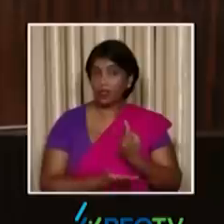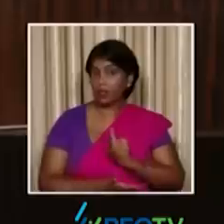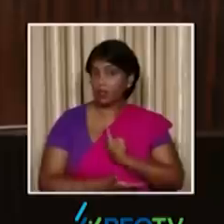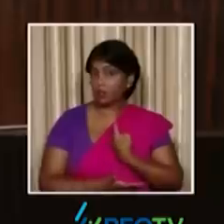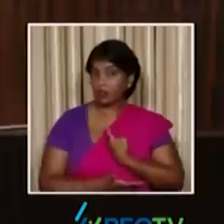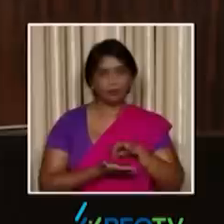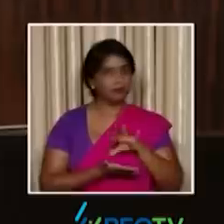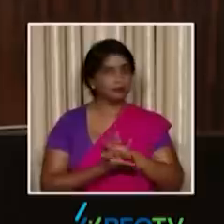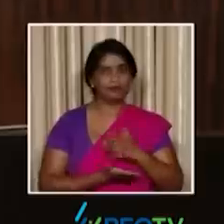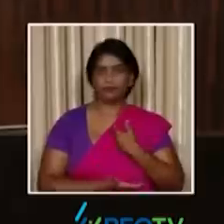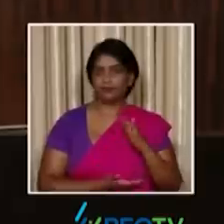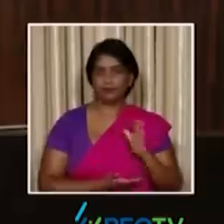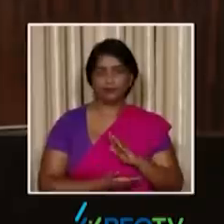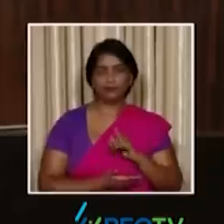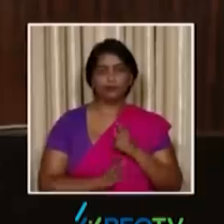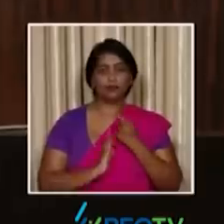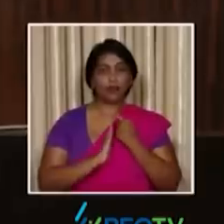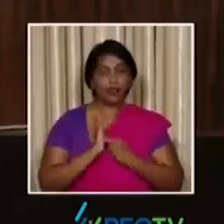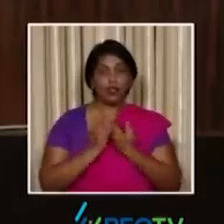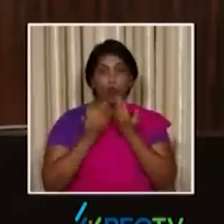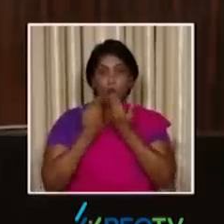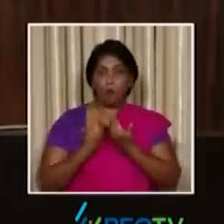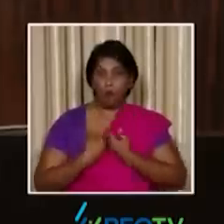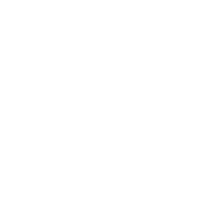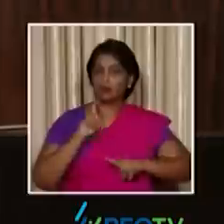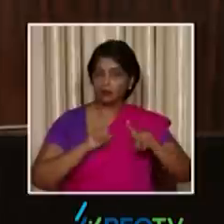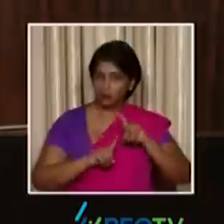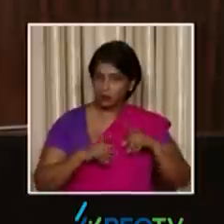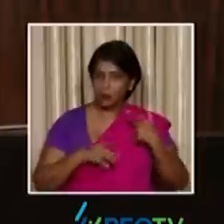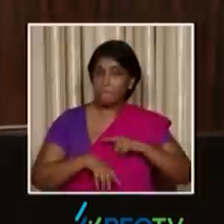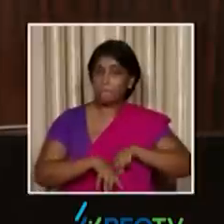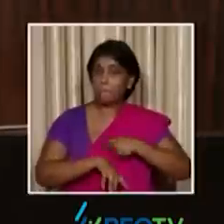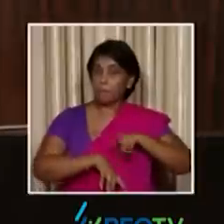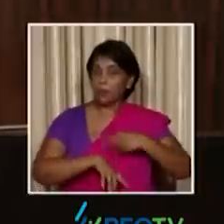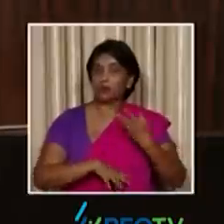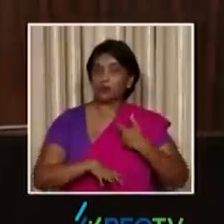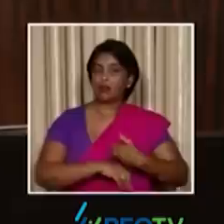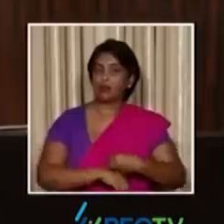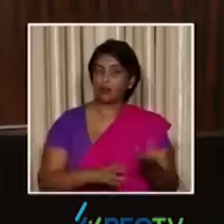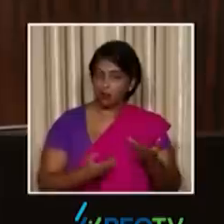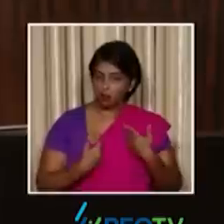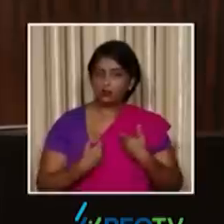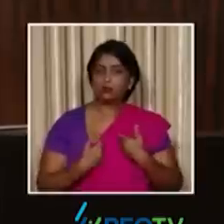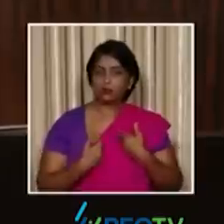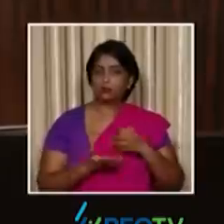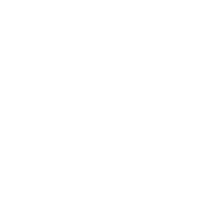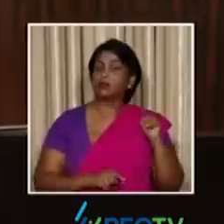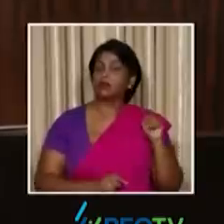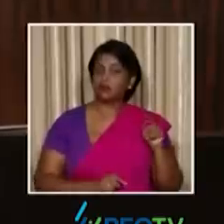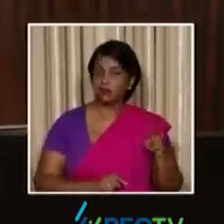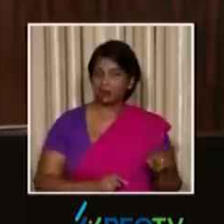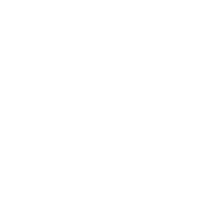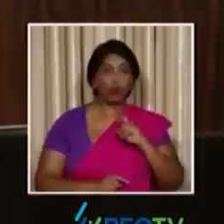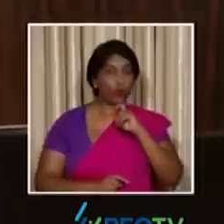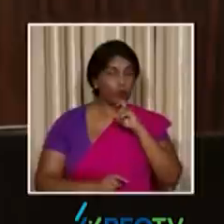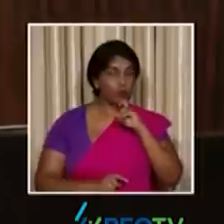ගත්ත තීන්දුවක් නෙමෙයි නිසි නීති උපදේශ අරගෙන ඒ ගැන සාකච්ඡා කළා පැය දෙක තුනක් අපේ කාලය නාස්ති කළා තමයි මේ තීන්දුව ගත්තේ උසාවි